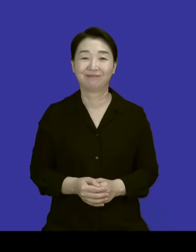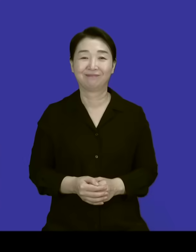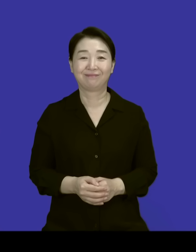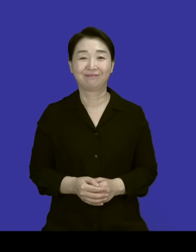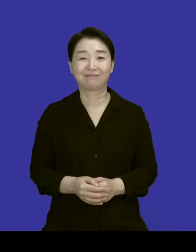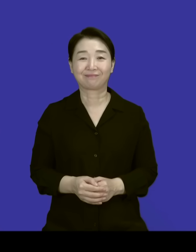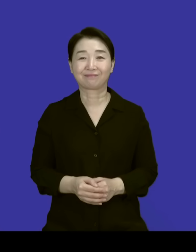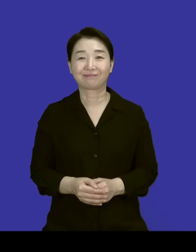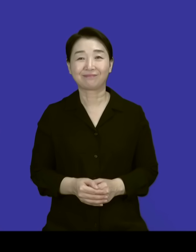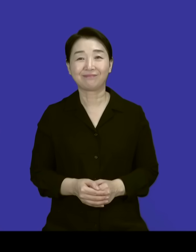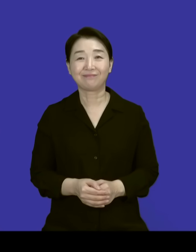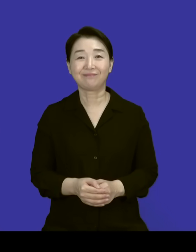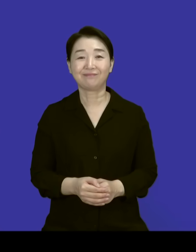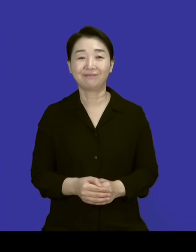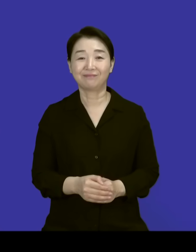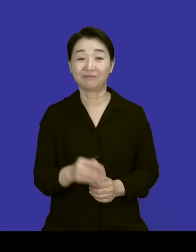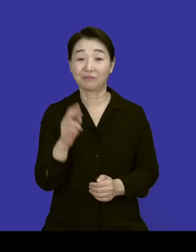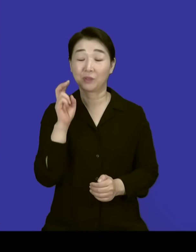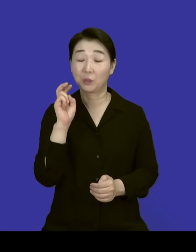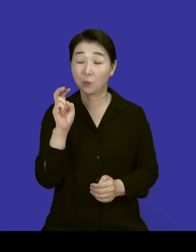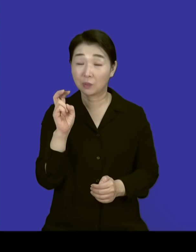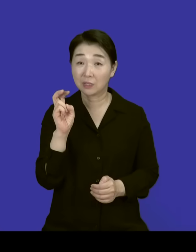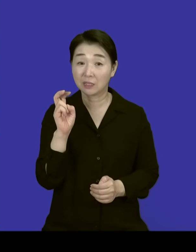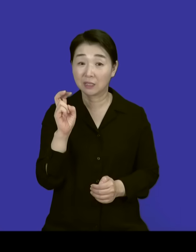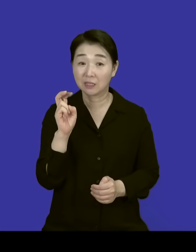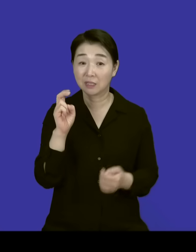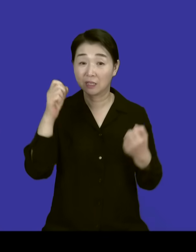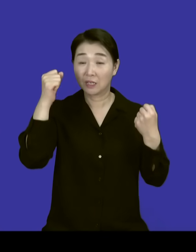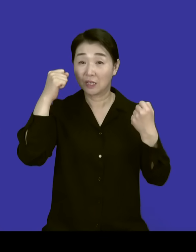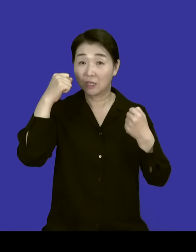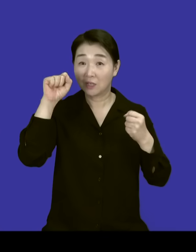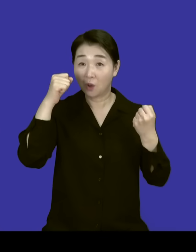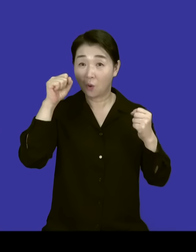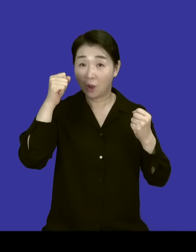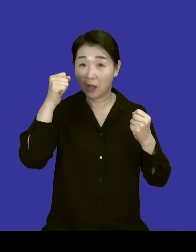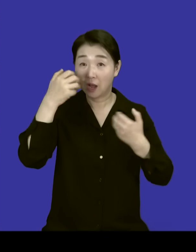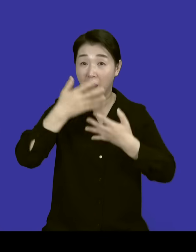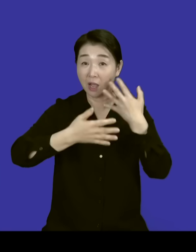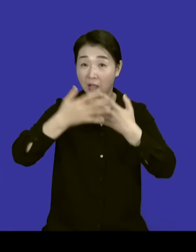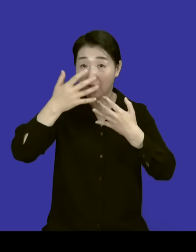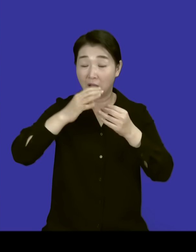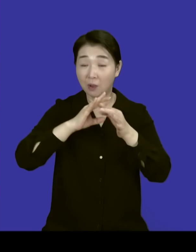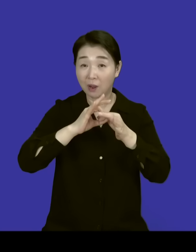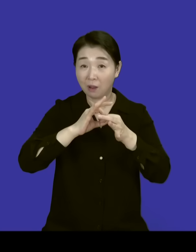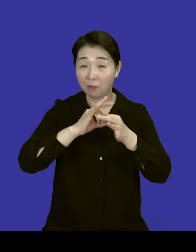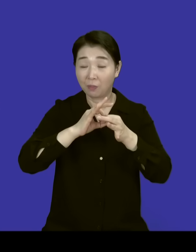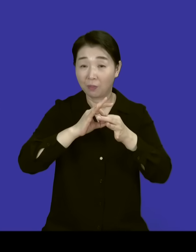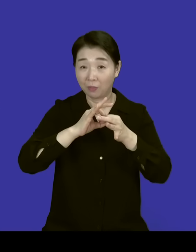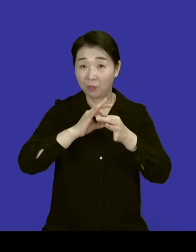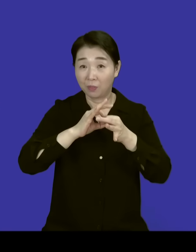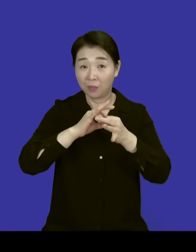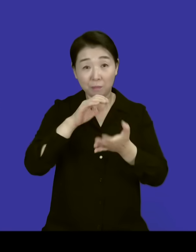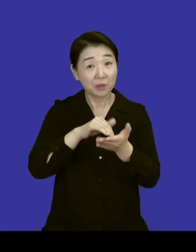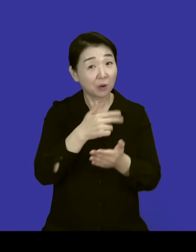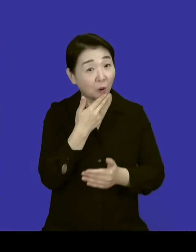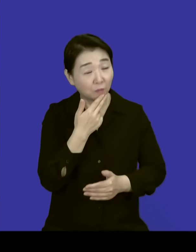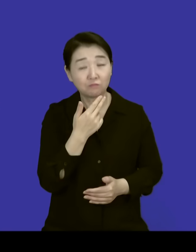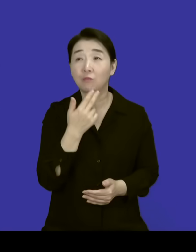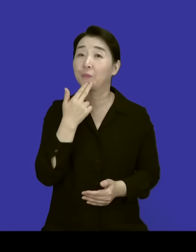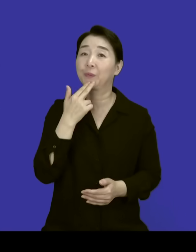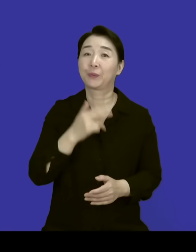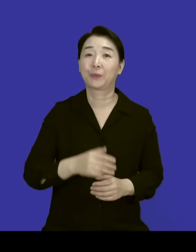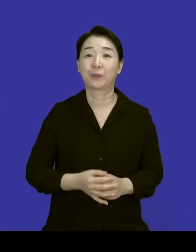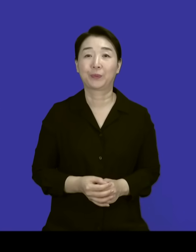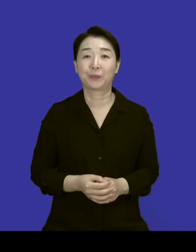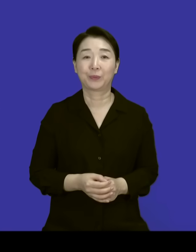네. 근데 혹시 미련이 조금이라도 남는 부분이 있으세요? 있었겠죠. 아니요. 당시는 없었어요? 그 당시에요? 예. 없었어요. 아 그래요?